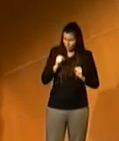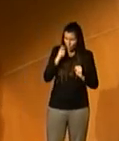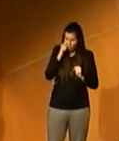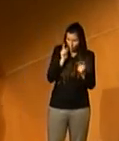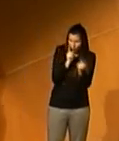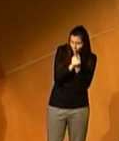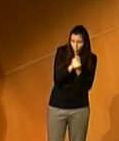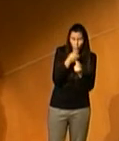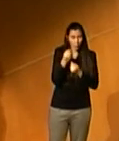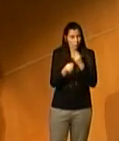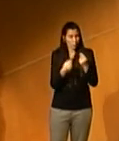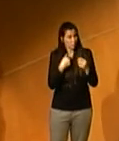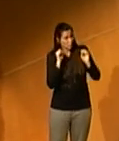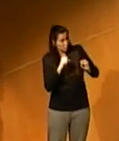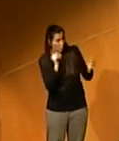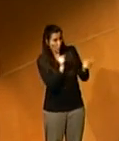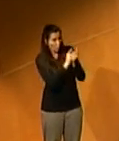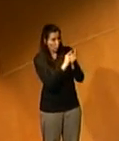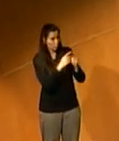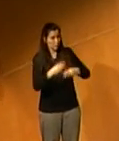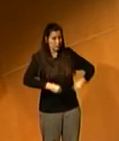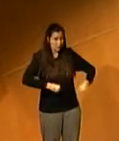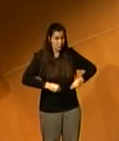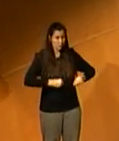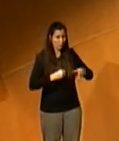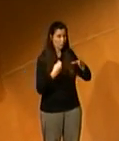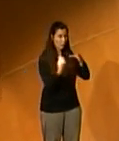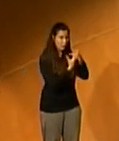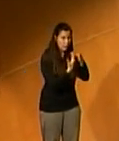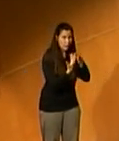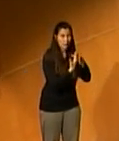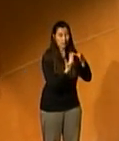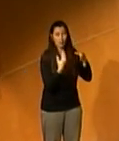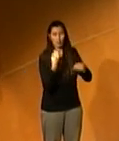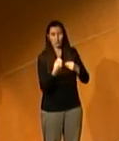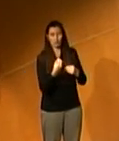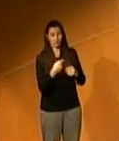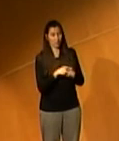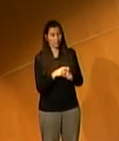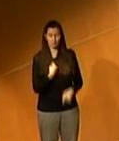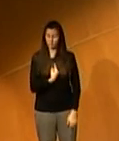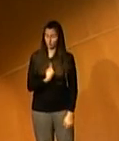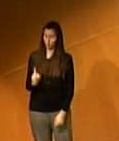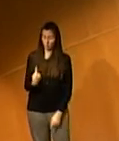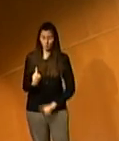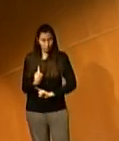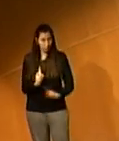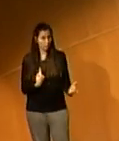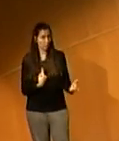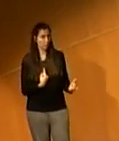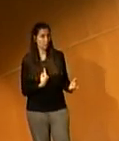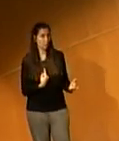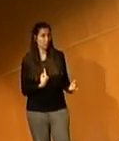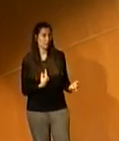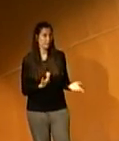est-ce que je peux voir le directeur du CLAE, est-ce que, voilà, cette espèce de... Ils ne sont pas tout seuls, il ne faut pas qu'on les laisse tout seuls,